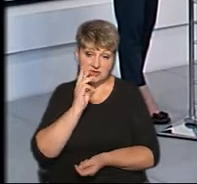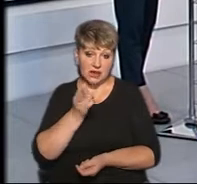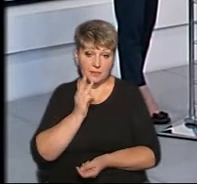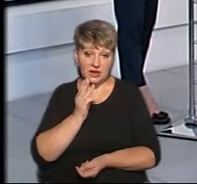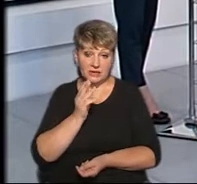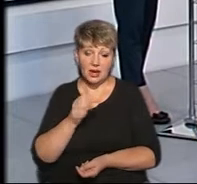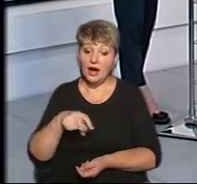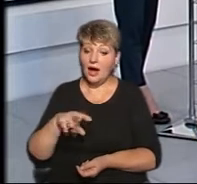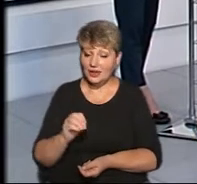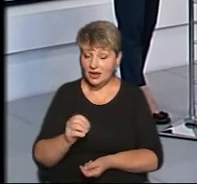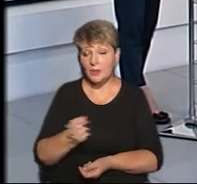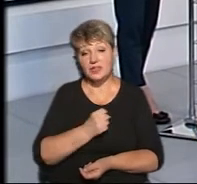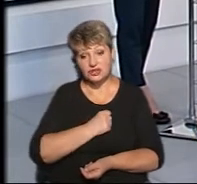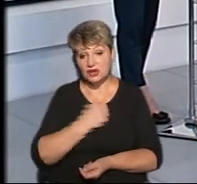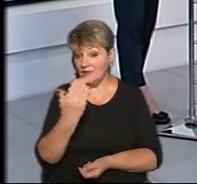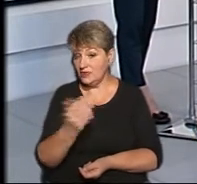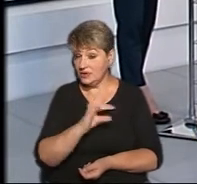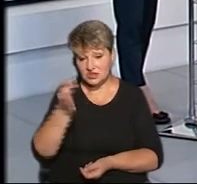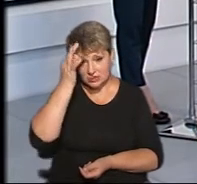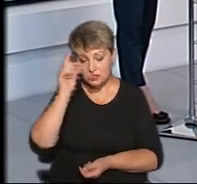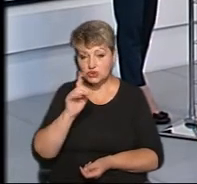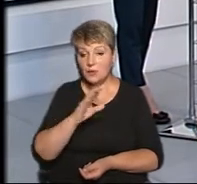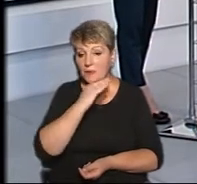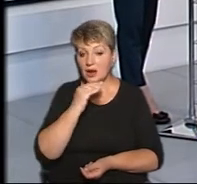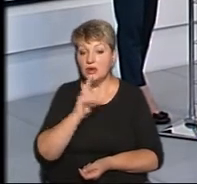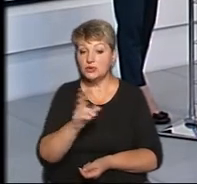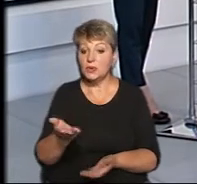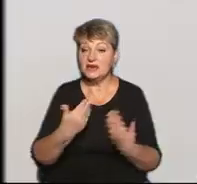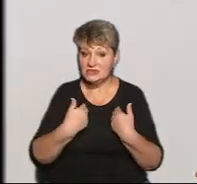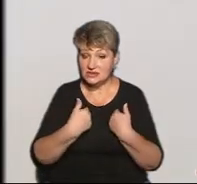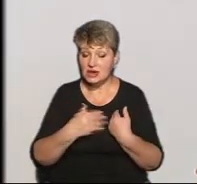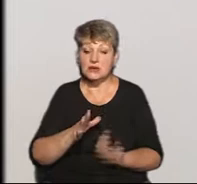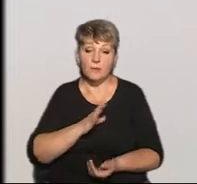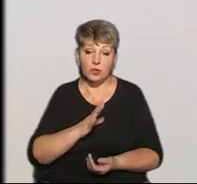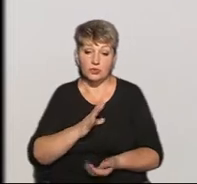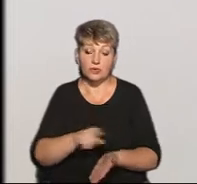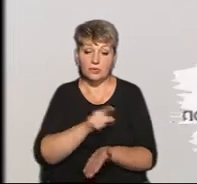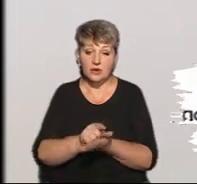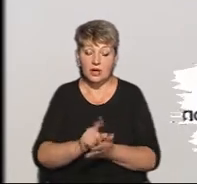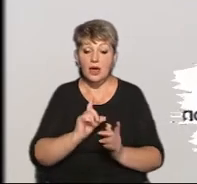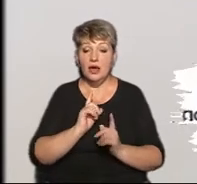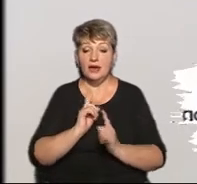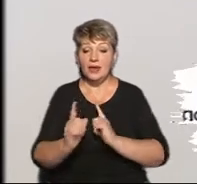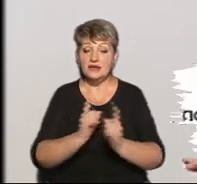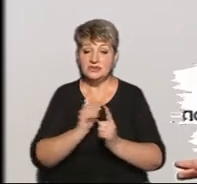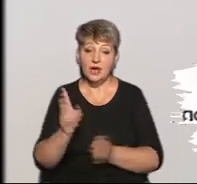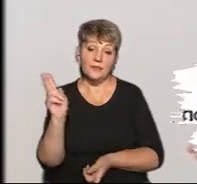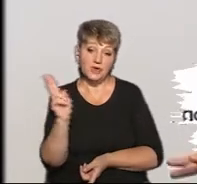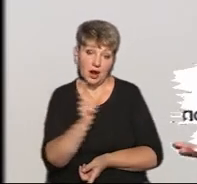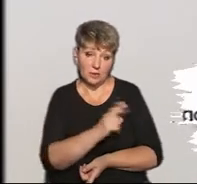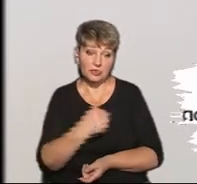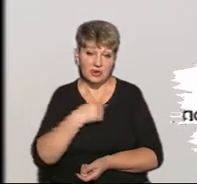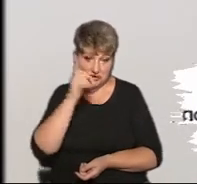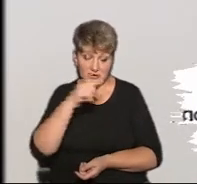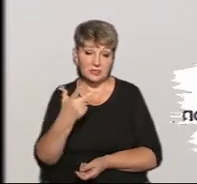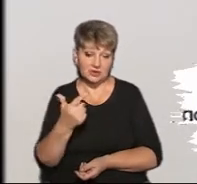зарплаті. Але, ну, на жаль, ви не згадали, що багато хто із нас, будучи посадовими особами, їздить на тролейбусі, наприклад, я знаю,